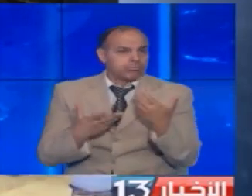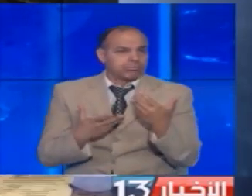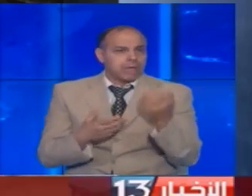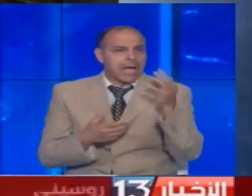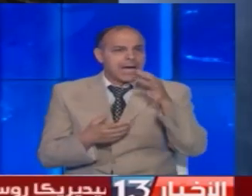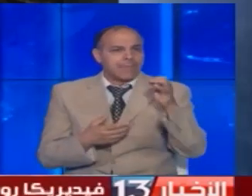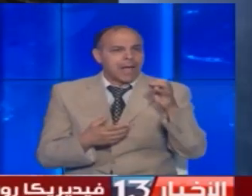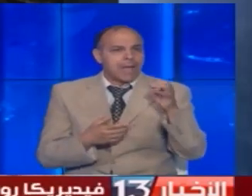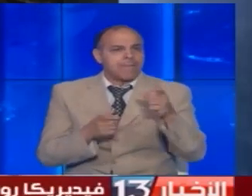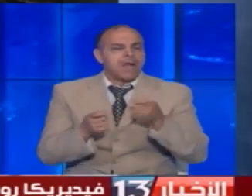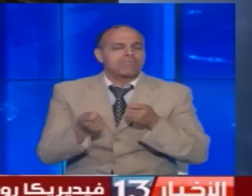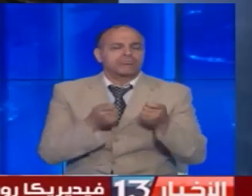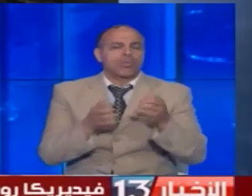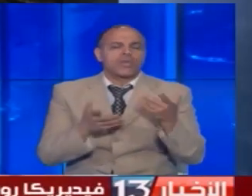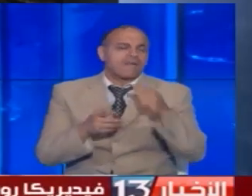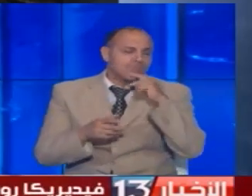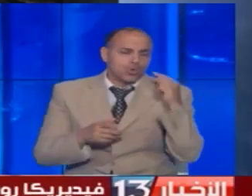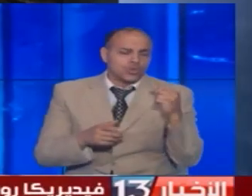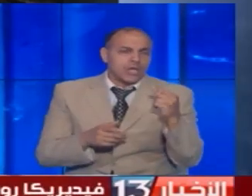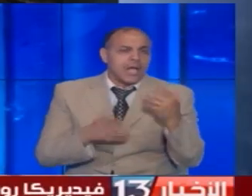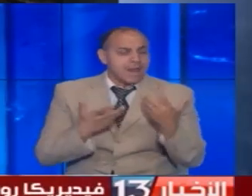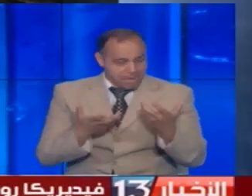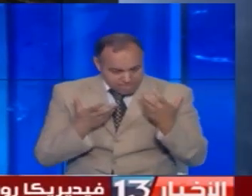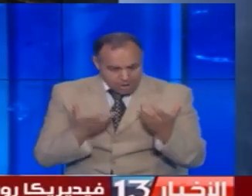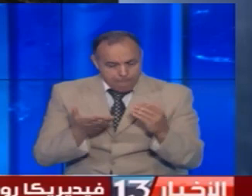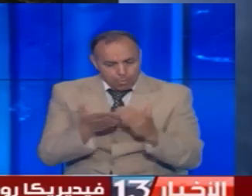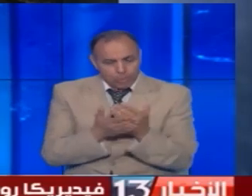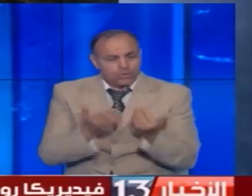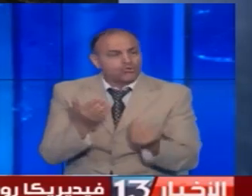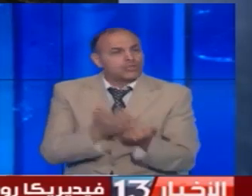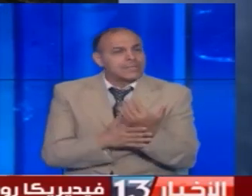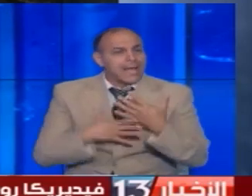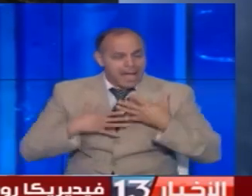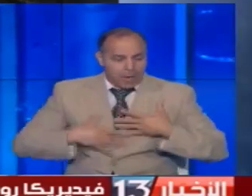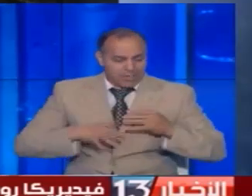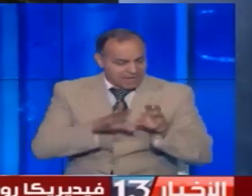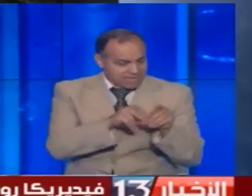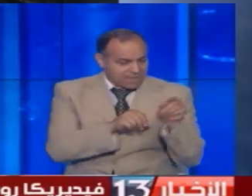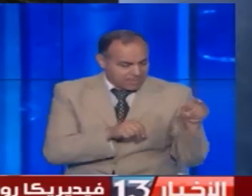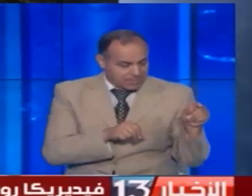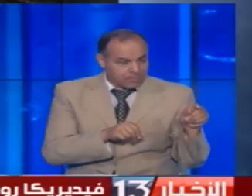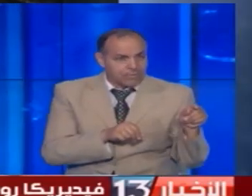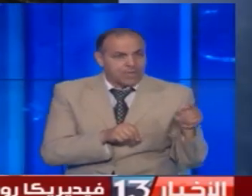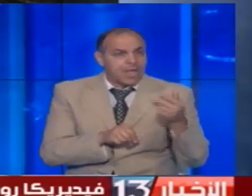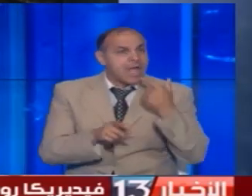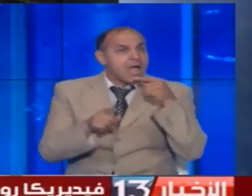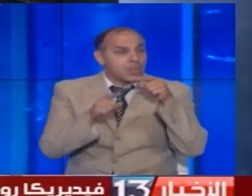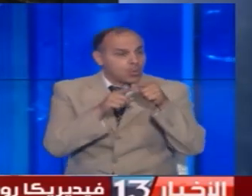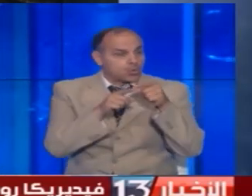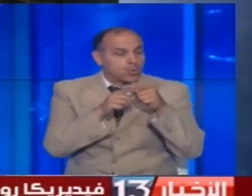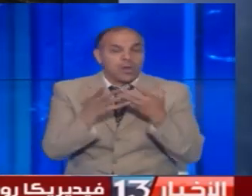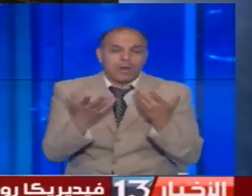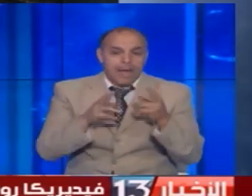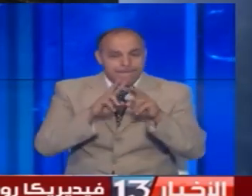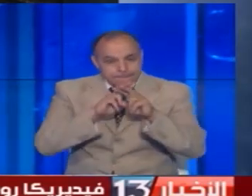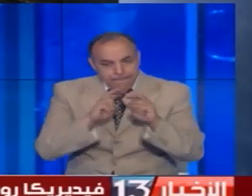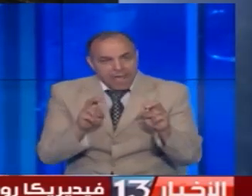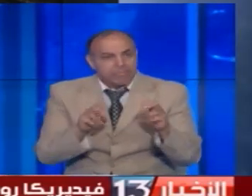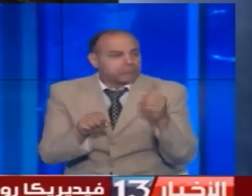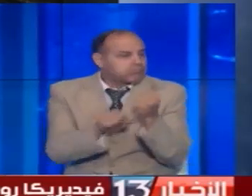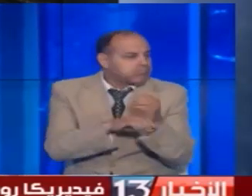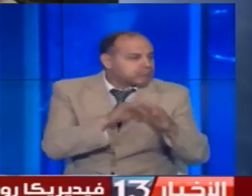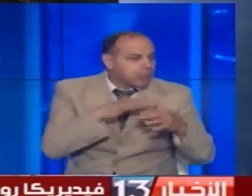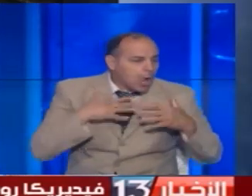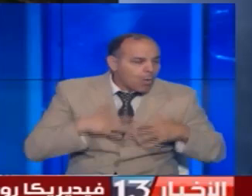400 متجر في روسيا، ونحن بصدد القيام بمشروع جديد للملابس العائلية. مشاركتنا اليوم تهدف للبحث عن منتجات